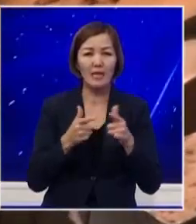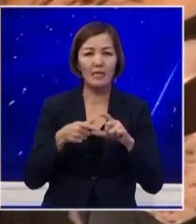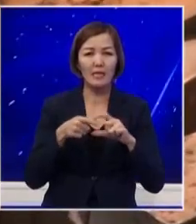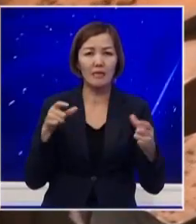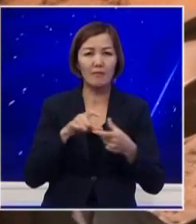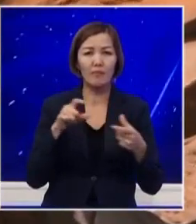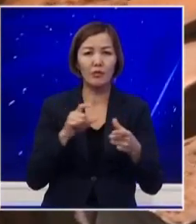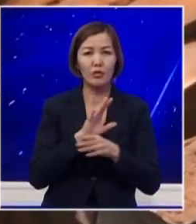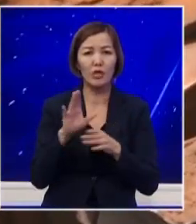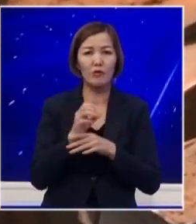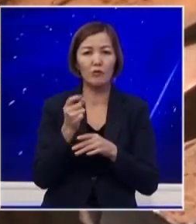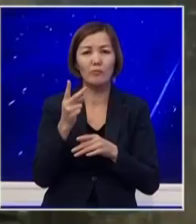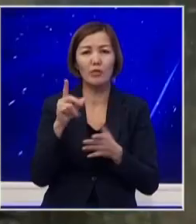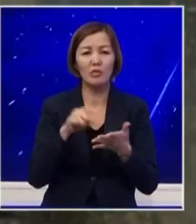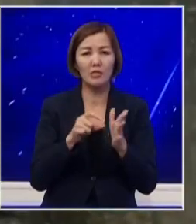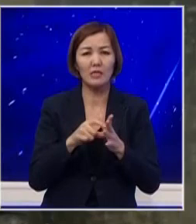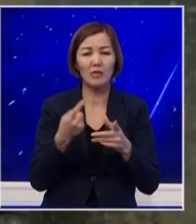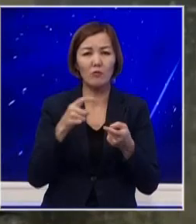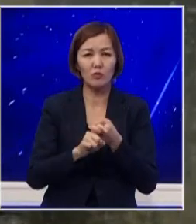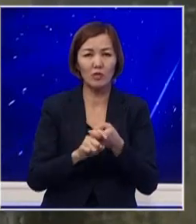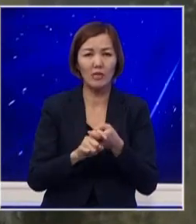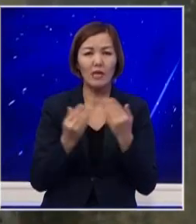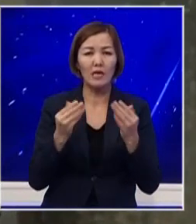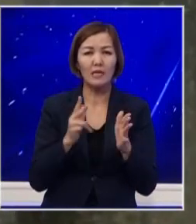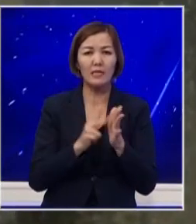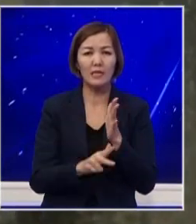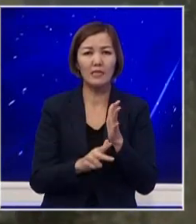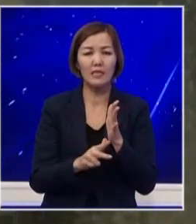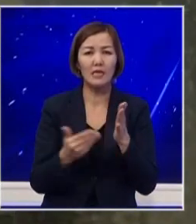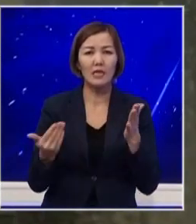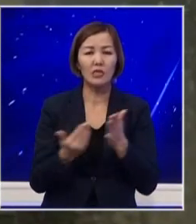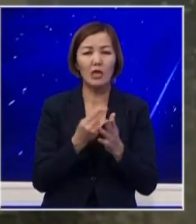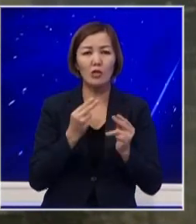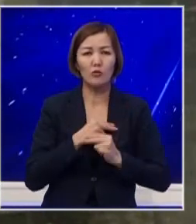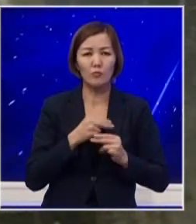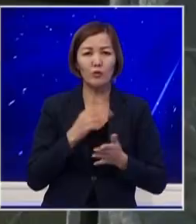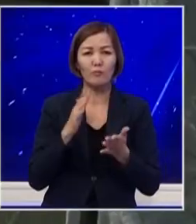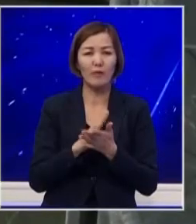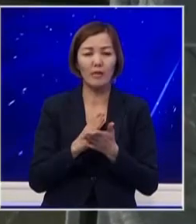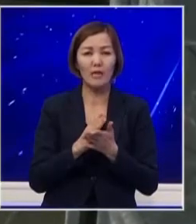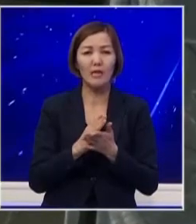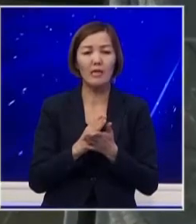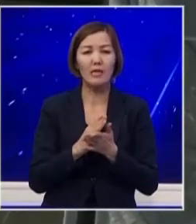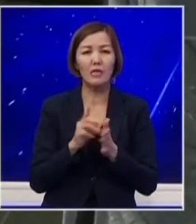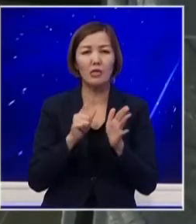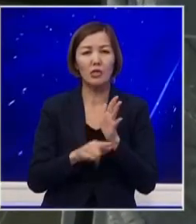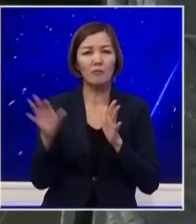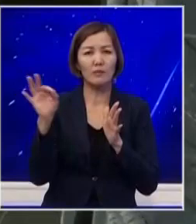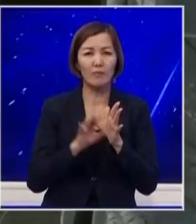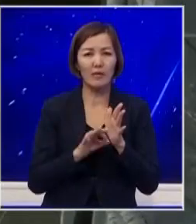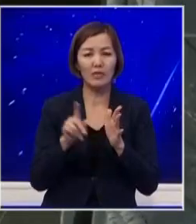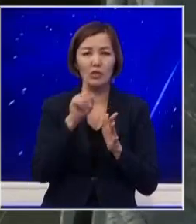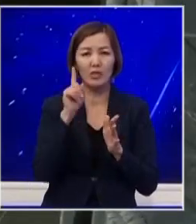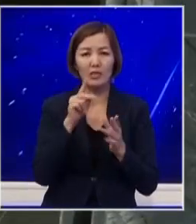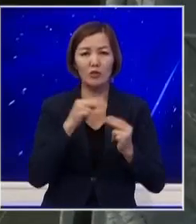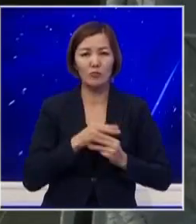шығару үшін бірнеше цех іске қосылған. Онда қазірде 80 маман қызу жұмыс үстінде. Олардың 70%